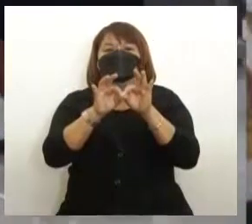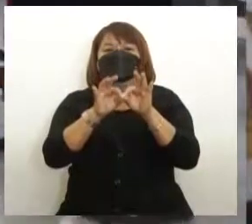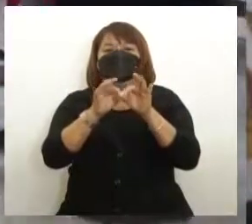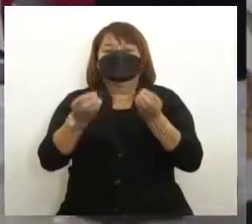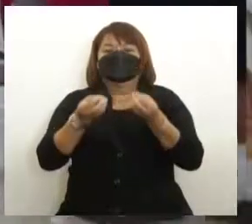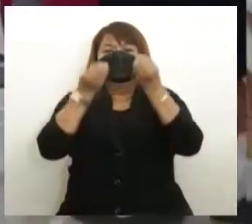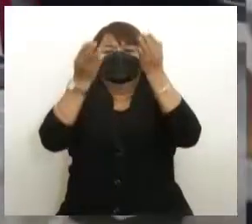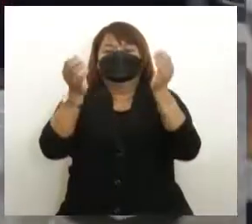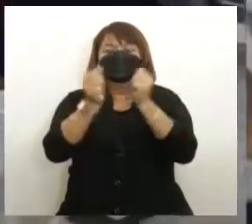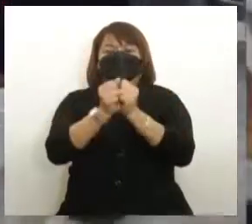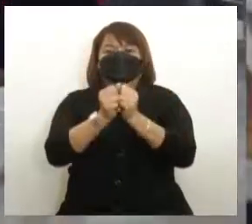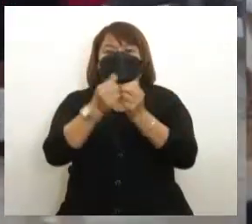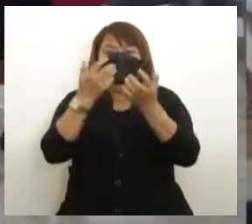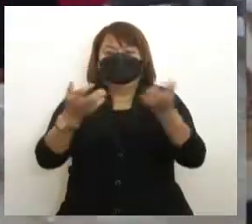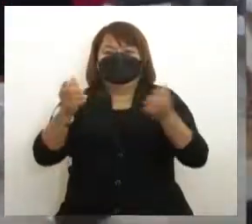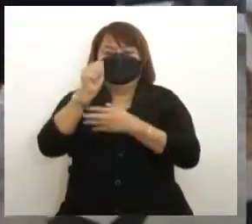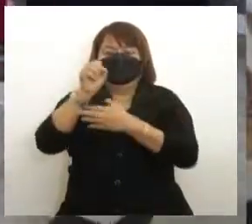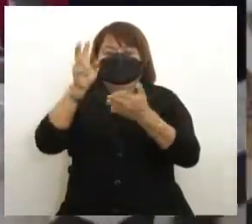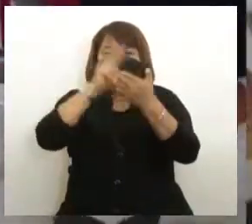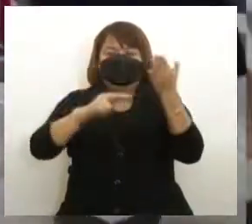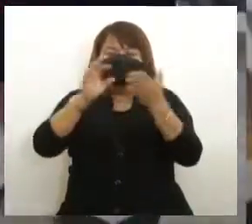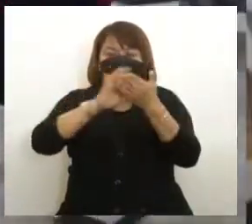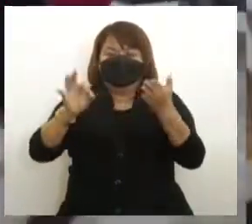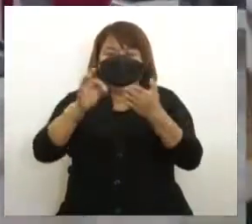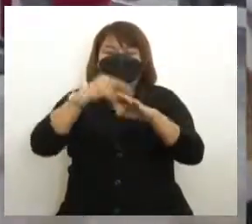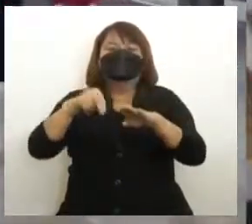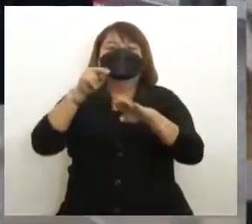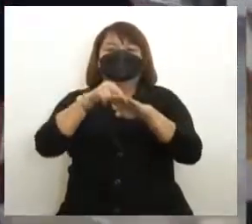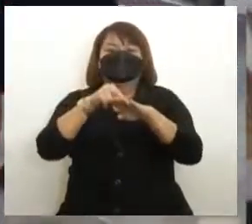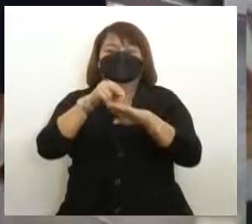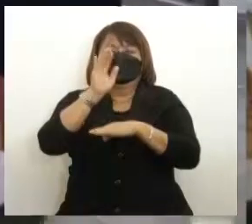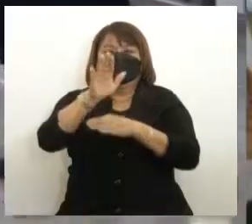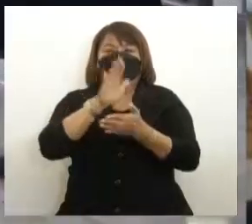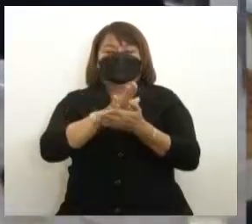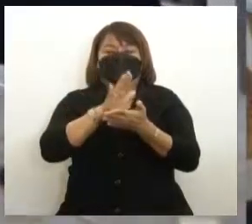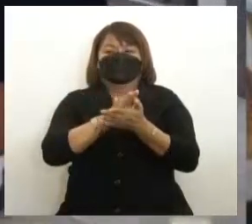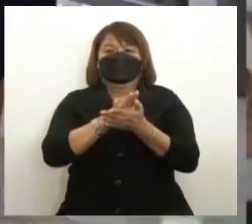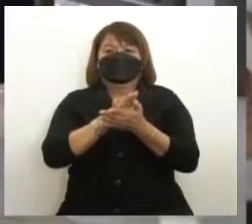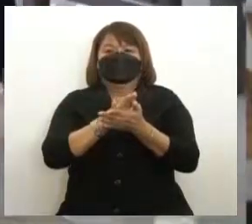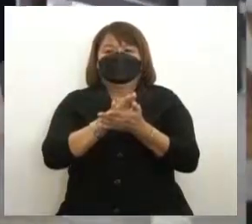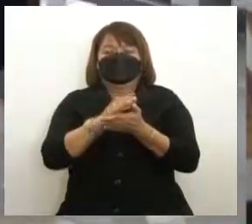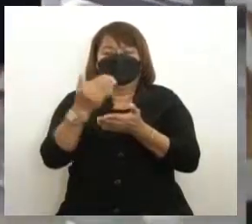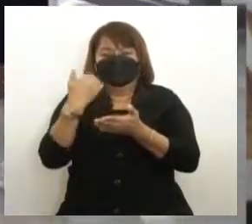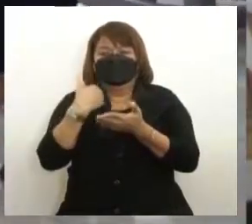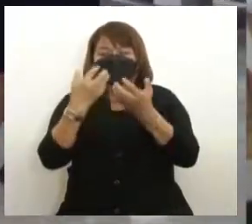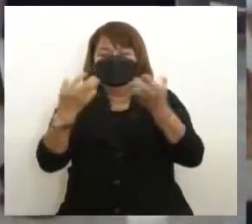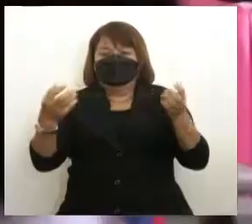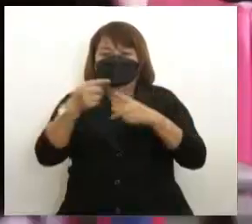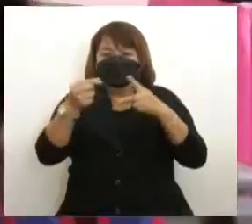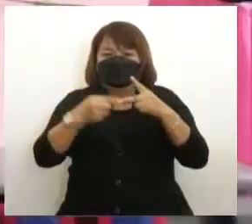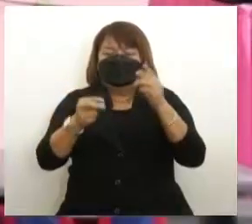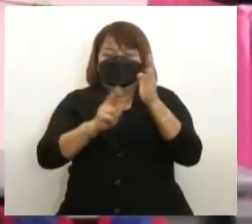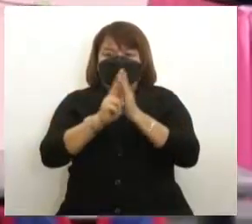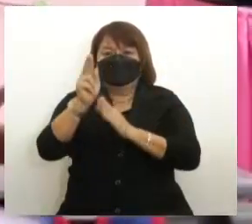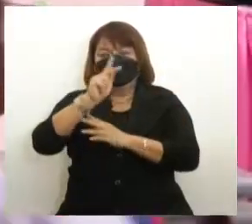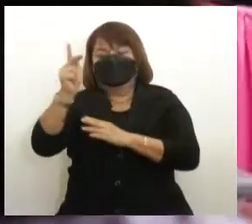ผลให้ผลการทดสอบการอ่านการเขียนในระดับชาติของโรงเรียนบ้านชุมทองมีผลคะแนนที่สูงกว่าระ